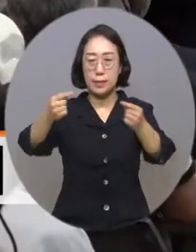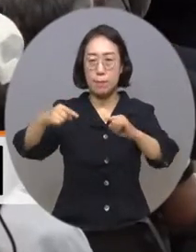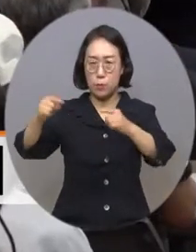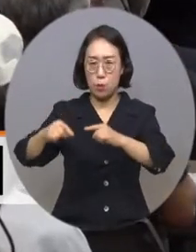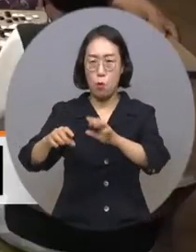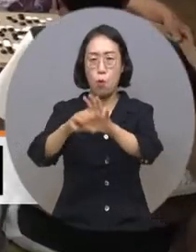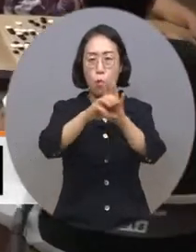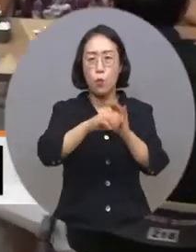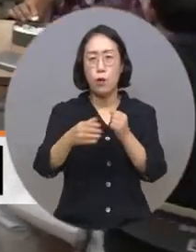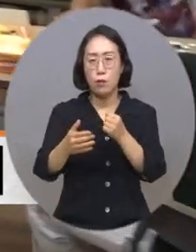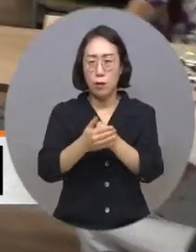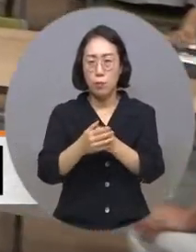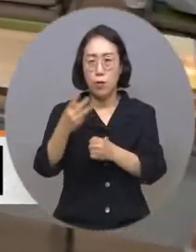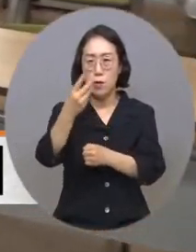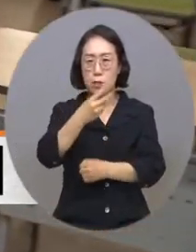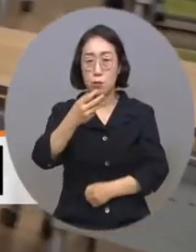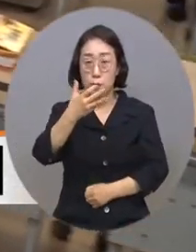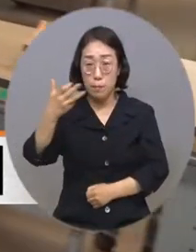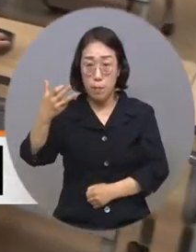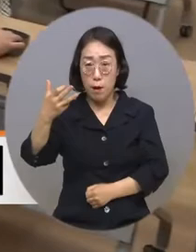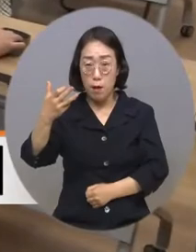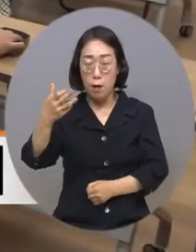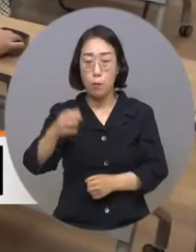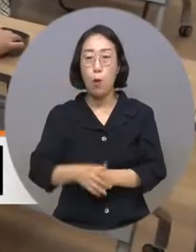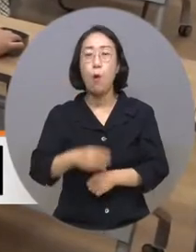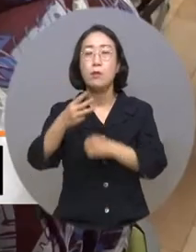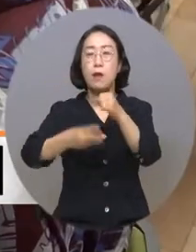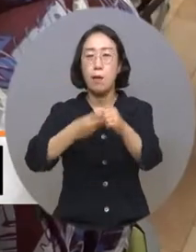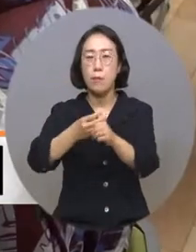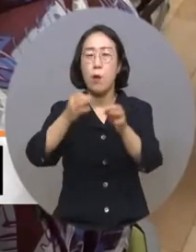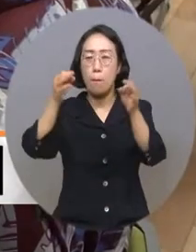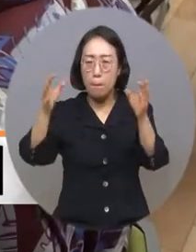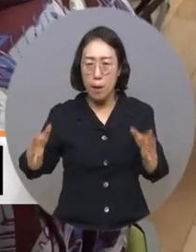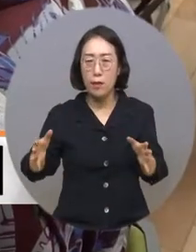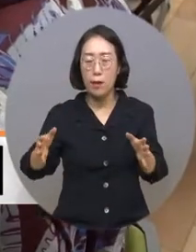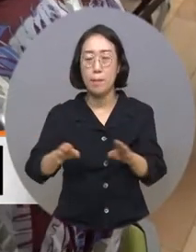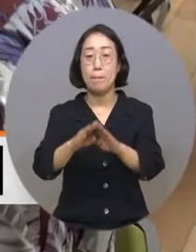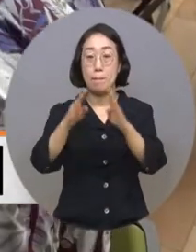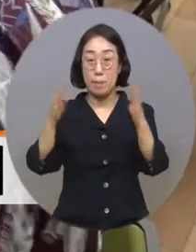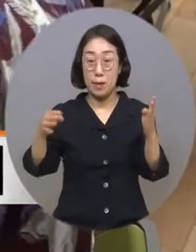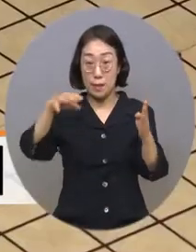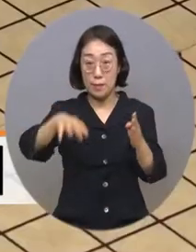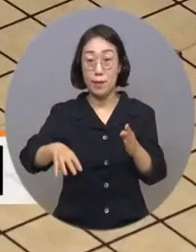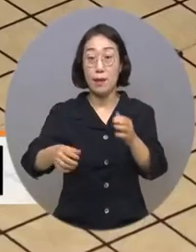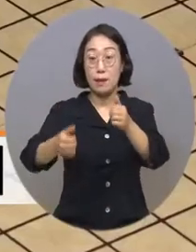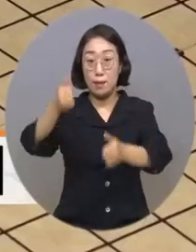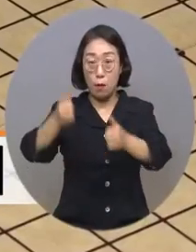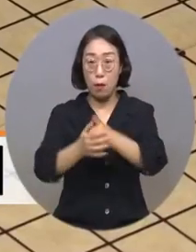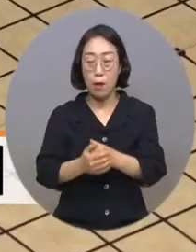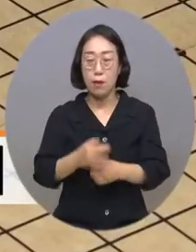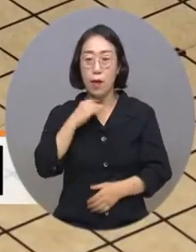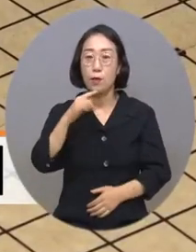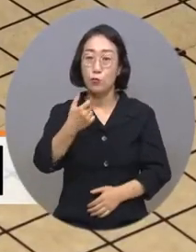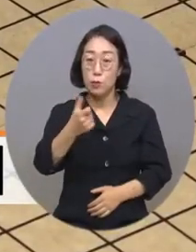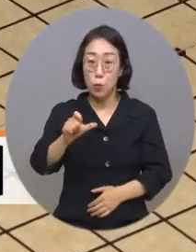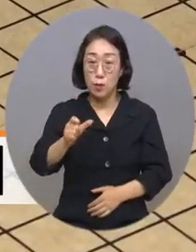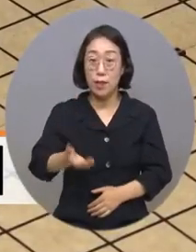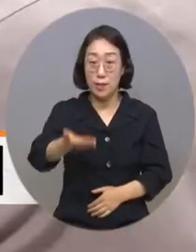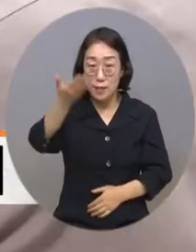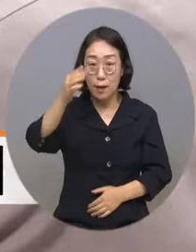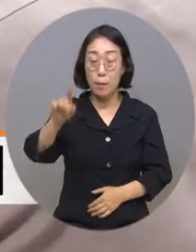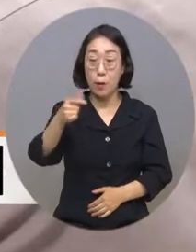인해 2018년 이후 3년 만에 개최된 이번 대회는 원주시에 거주하는 65세 이상의 150명